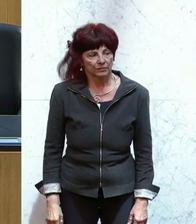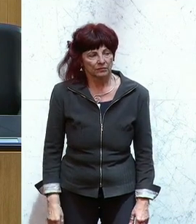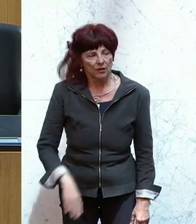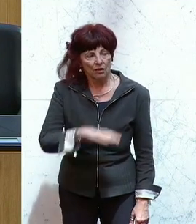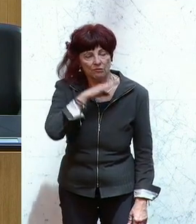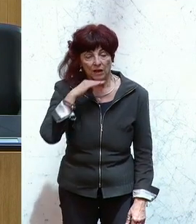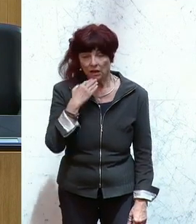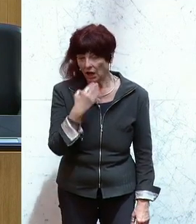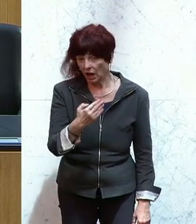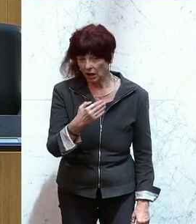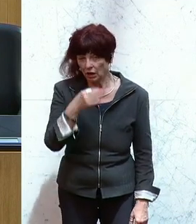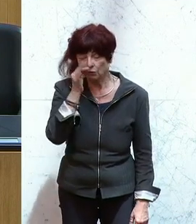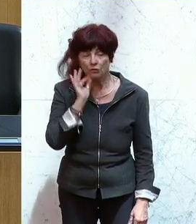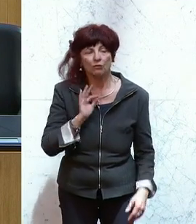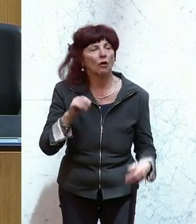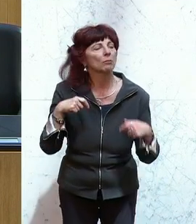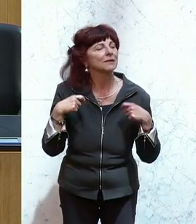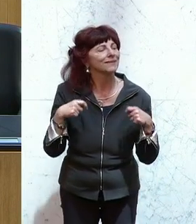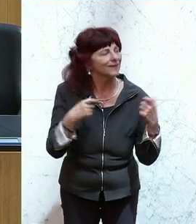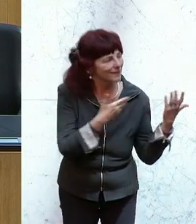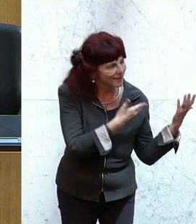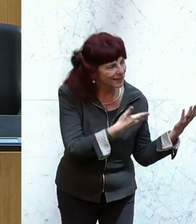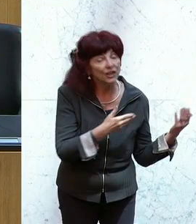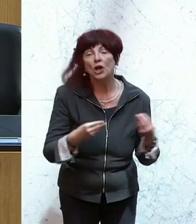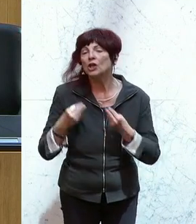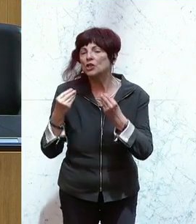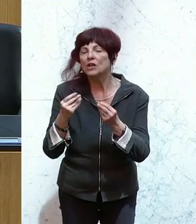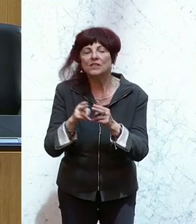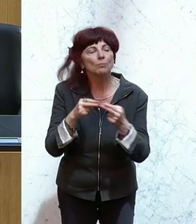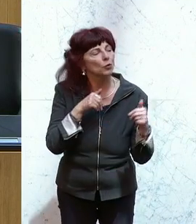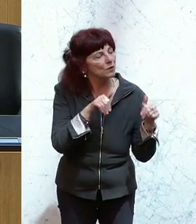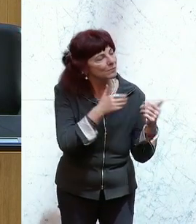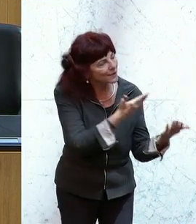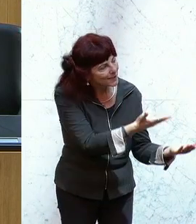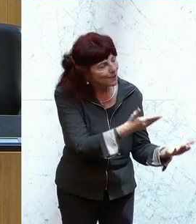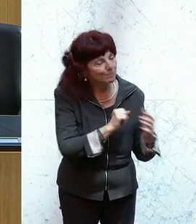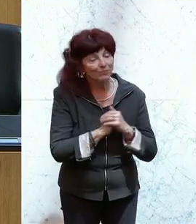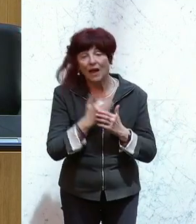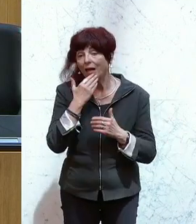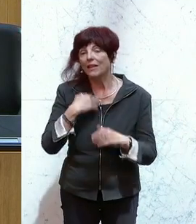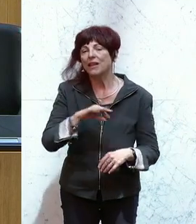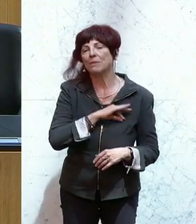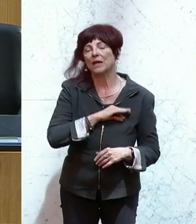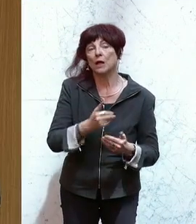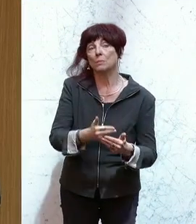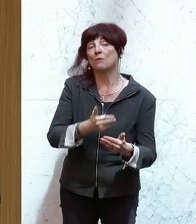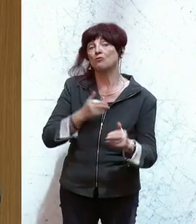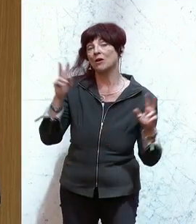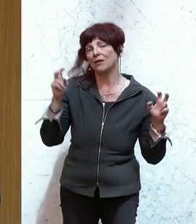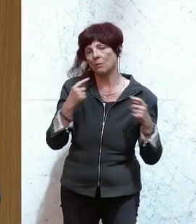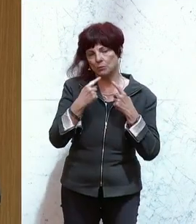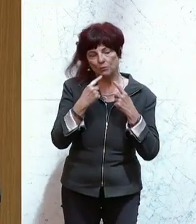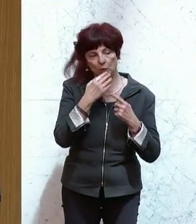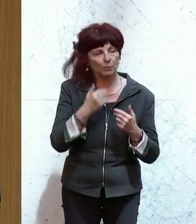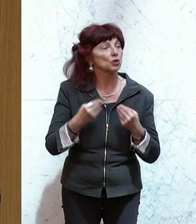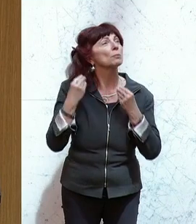Vielen Dank, sehr geehrte Frau Präsidentin, geschätzter Herr Bundesminister, liebe Kolleginnen und Kollegen. Bevor ich zur Sache komme, begrüße ich sehr